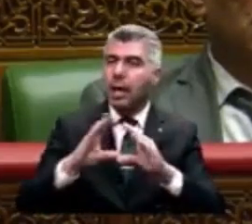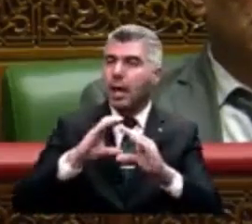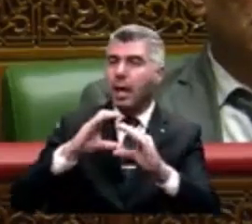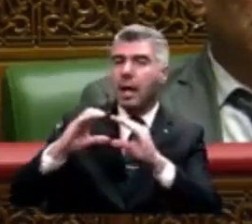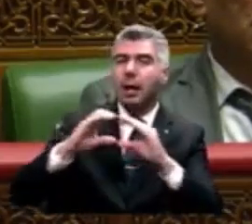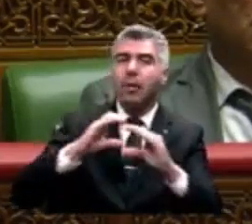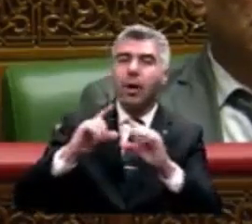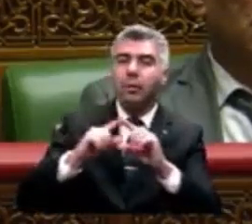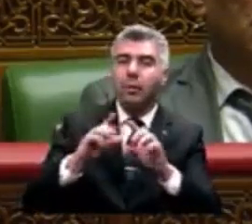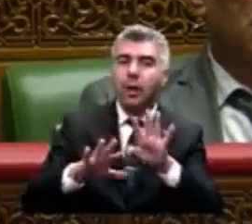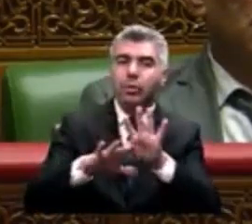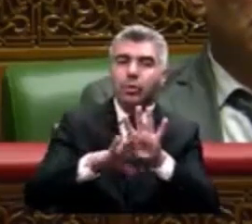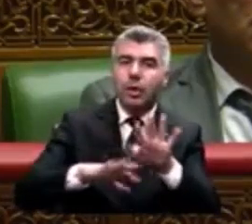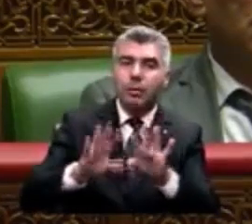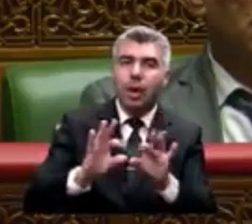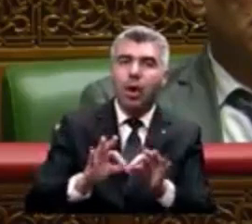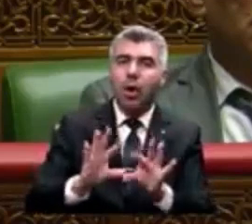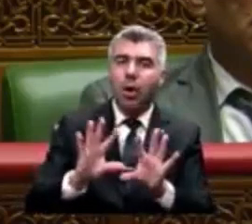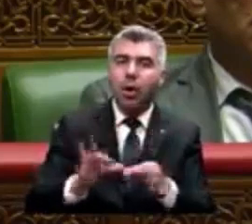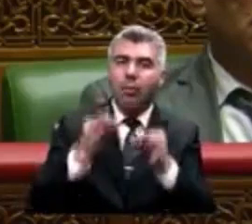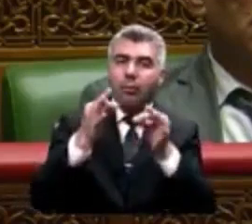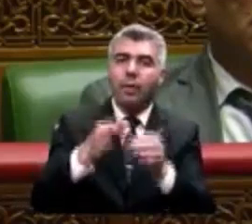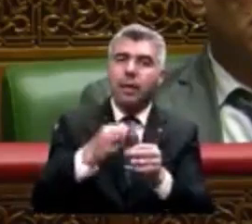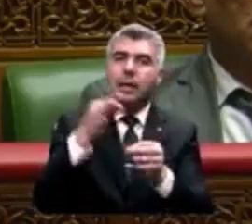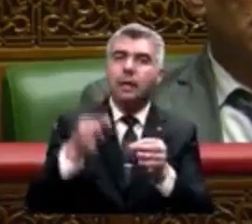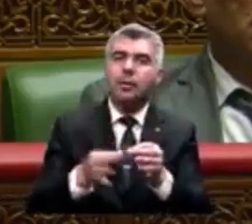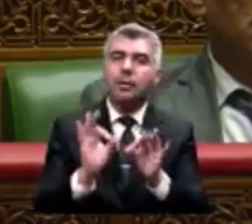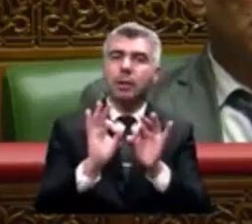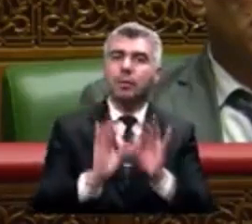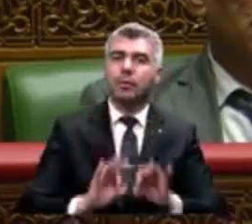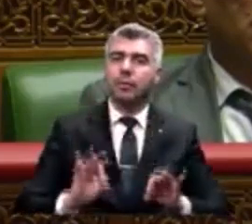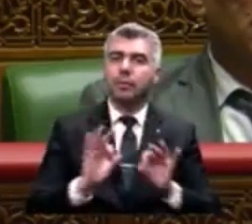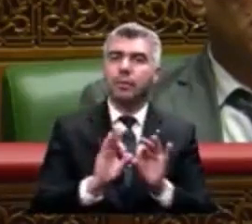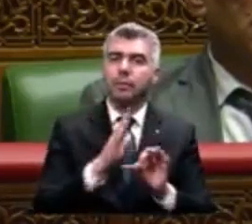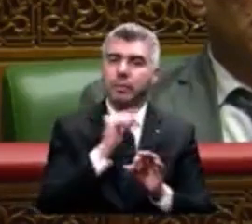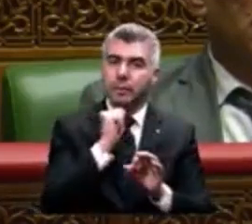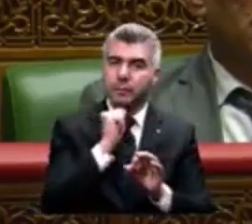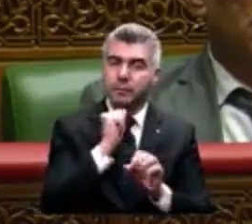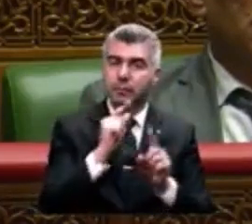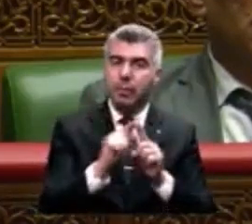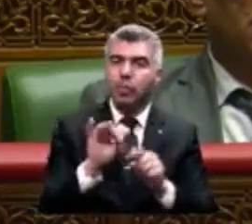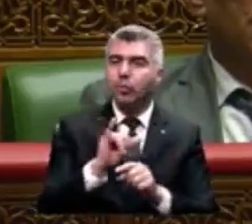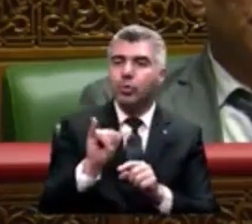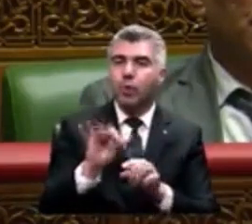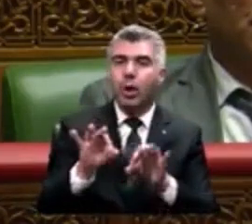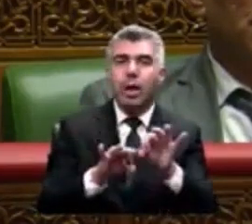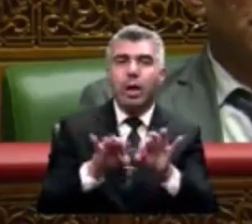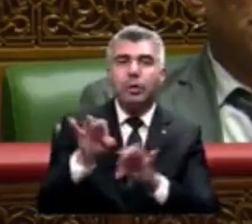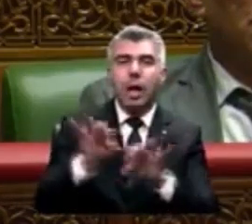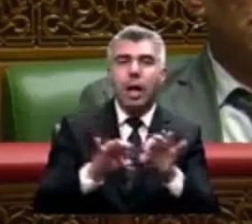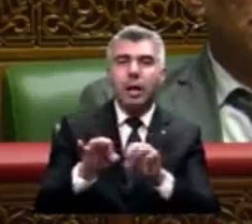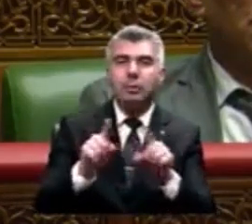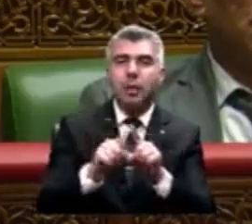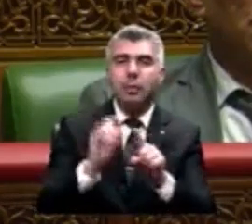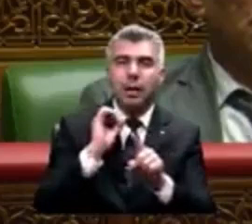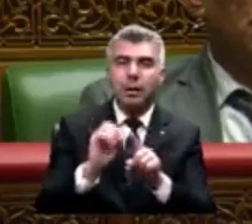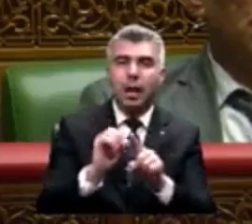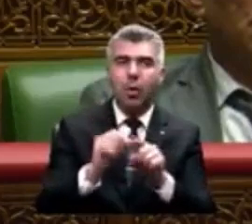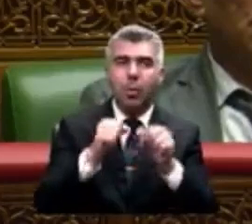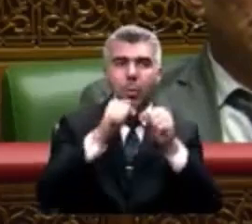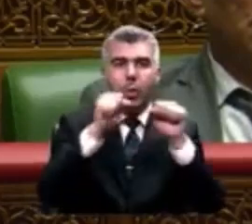قطاع التربية الوطنية إلى النتائج المرجوة. لذا نسائلكم سيد الوزير حول الإجراءات التي ستتخذونها لنزع فتيل هذا